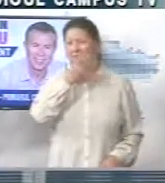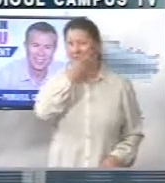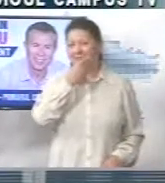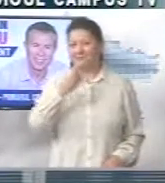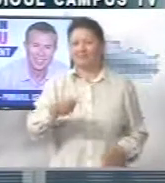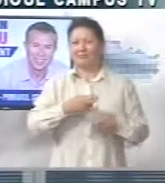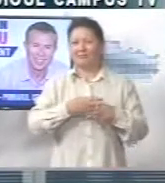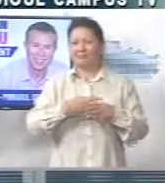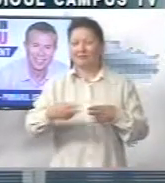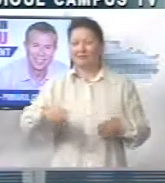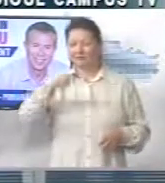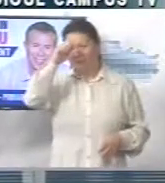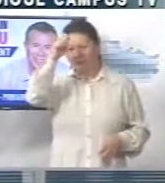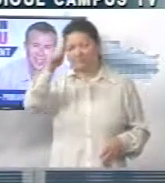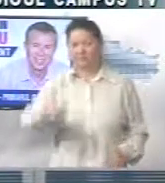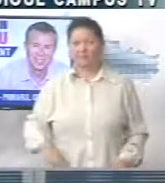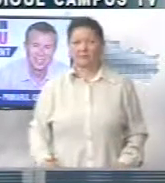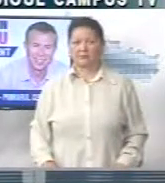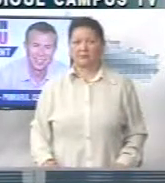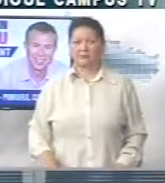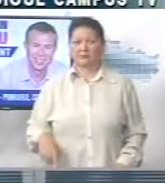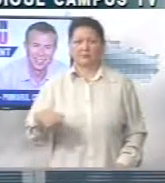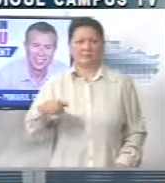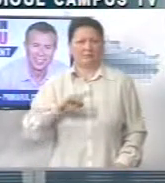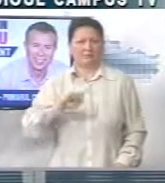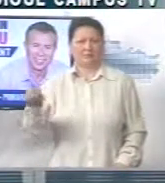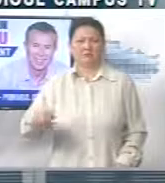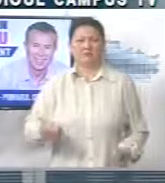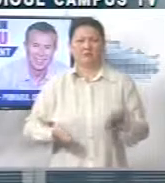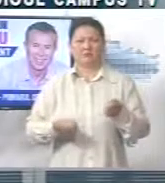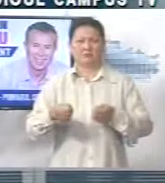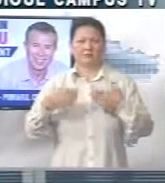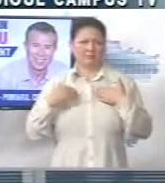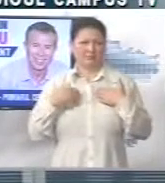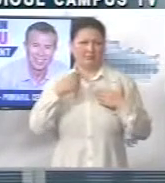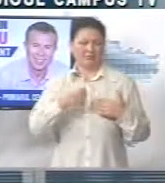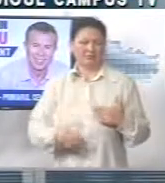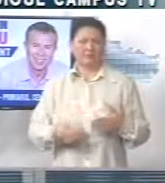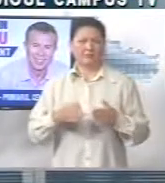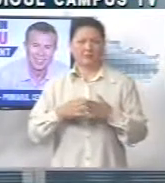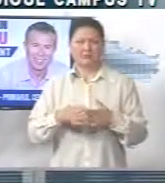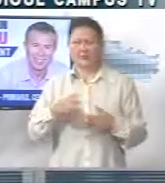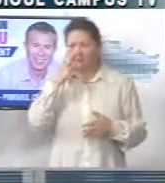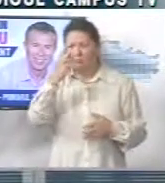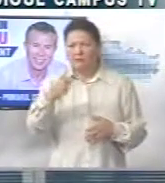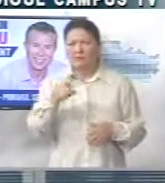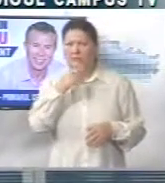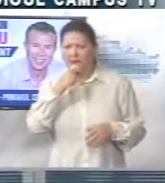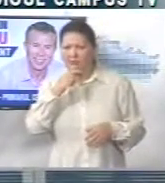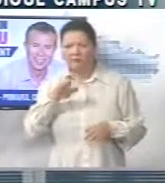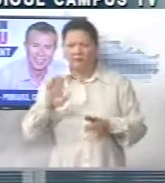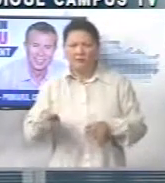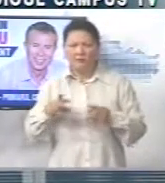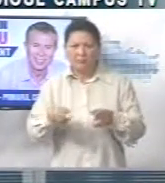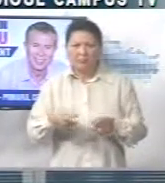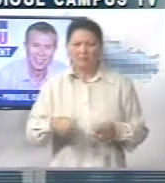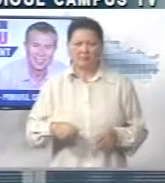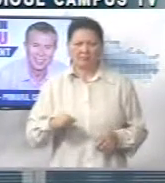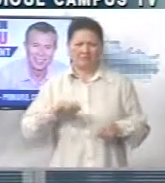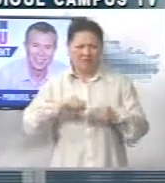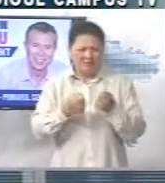nu mai fiu nevoie să-mi iau mașina de acasă și să o las, văd pe unde o las în parcaj, nu mi-o sparge, o găsesc găriată,